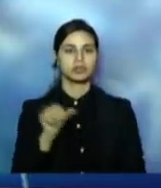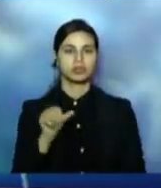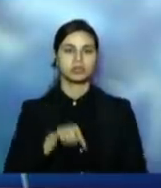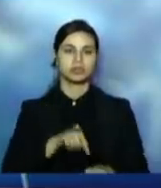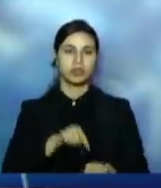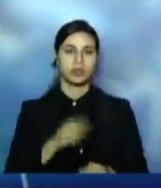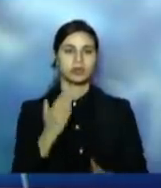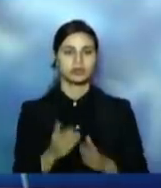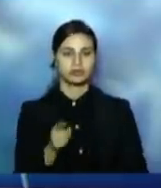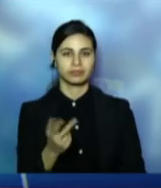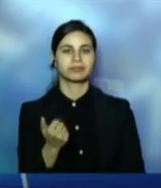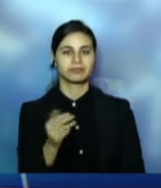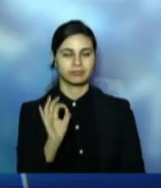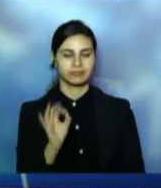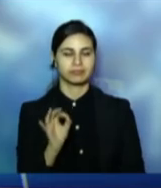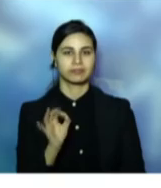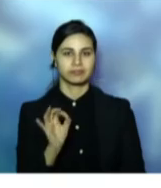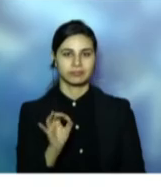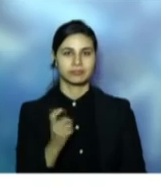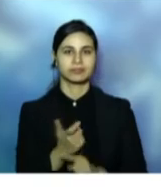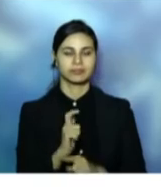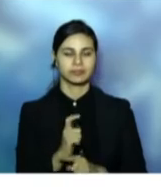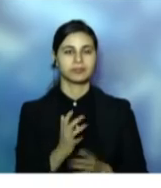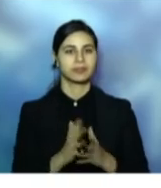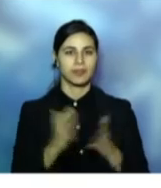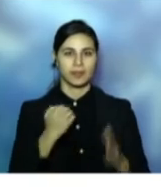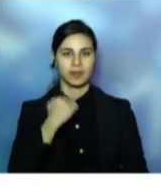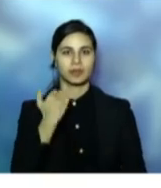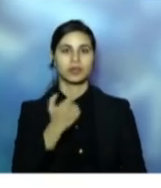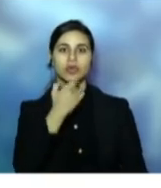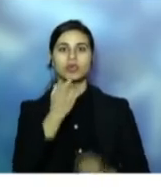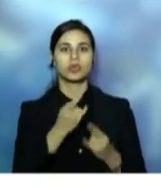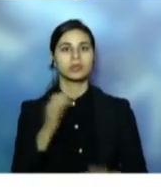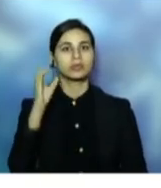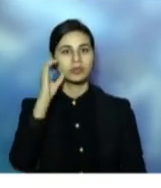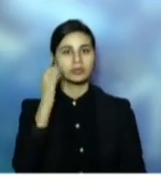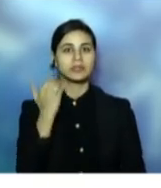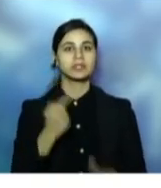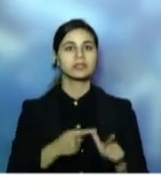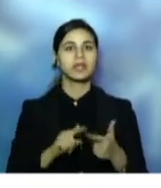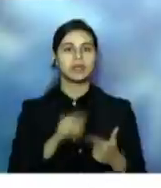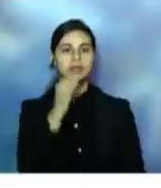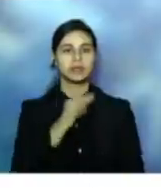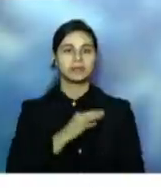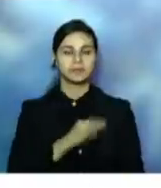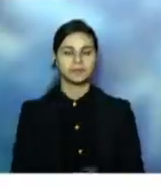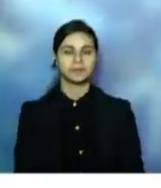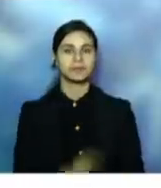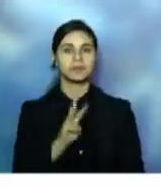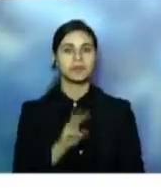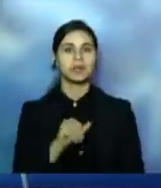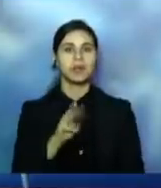გწნობთ თუ. კი ბატონო. ძალიან დიდი მადლობა. ძალიან დიდი მადლობა. თქვენ ყურადღებით მოგისმენია. თქვენი სახელი გითხარით თუ შეიძლება?